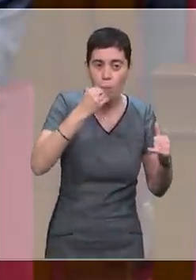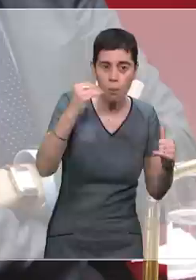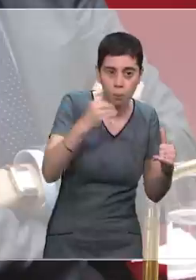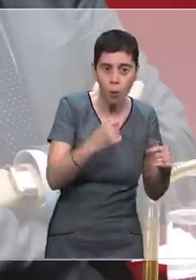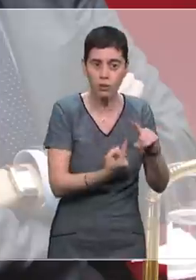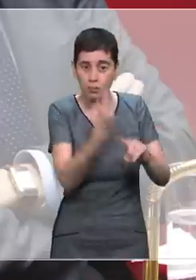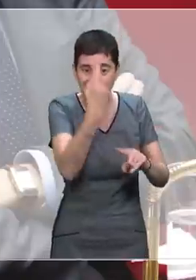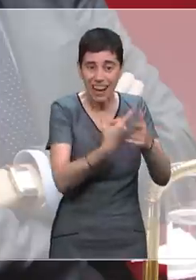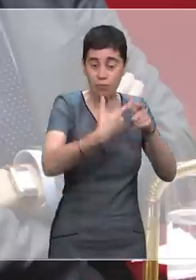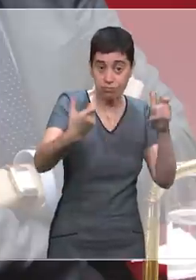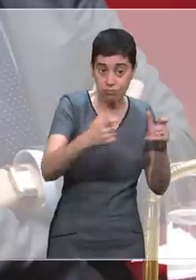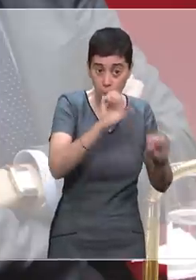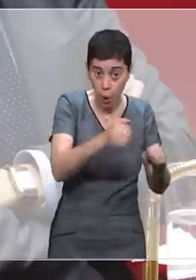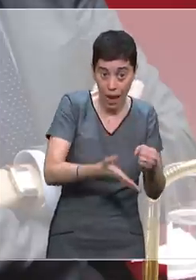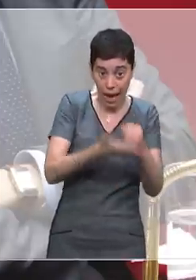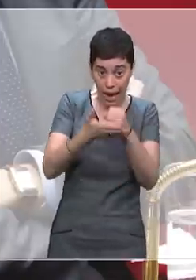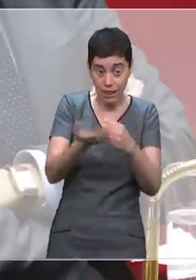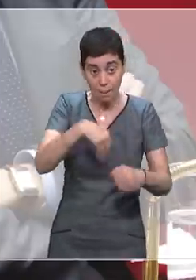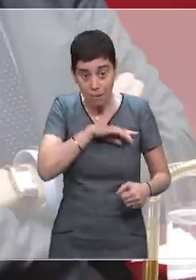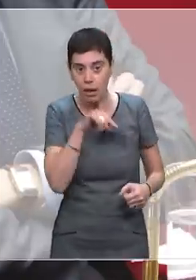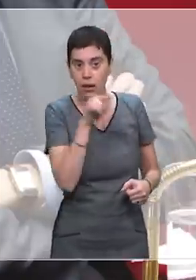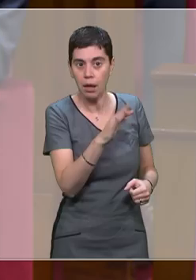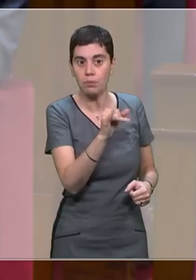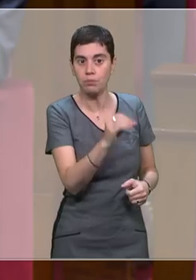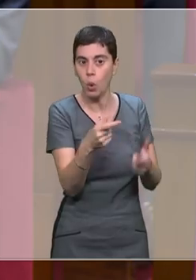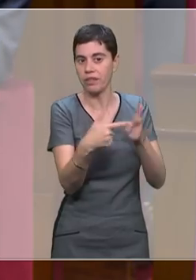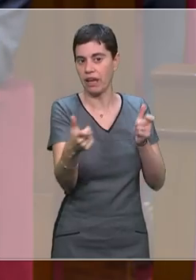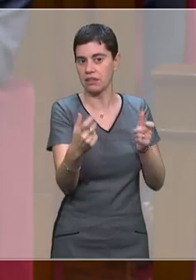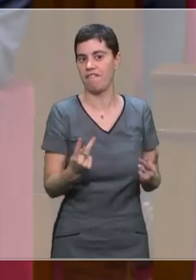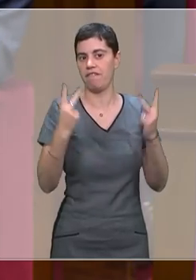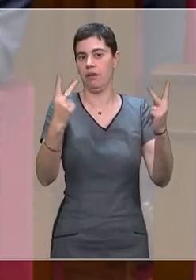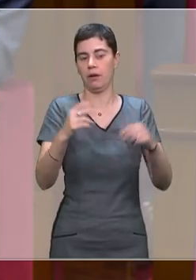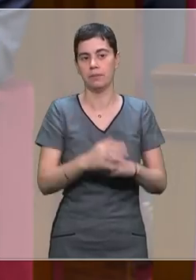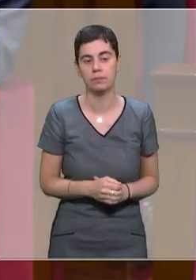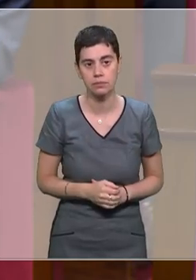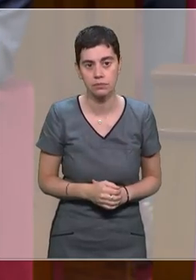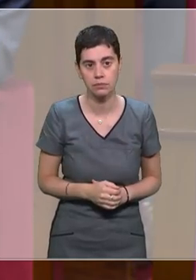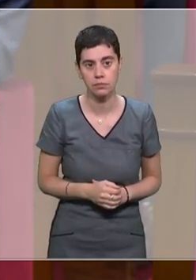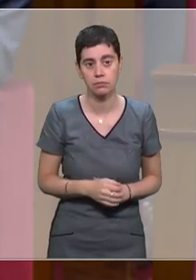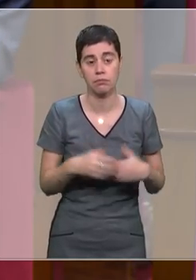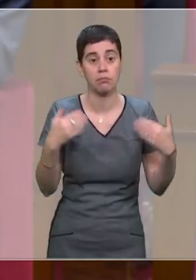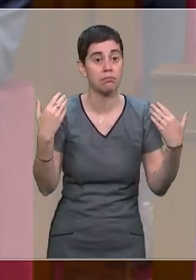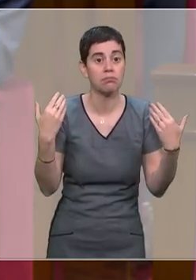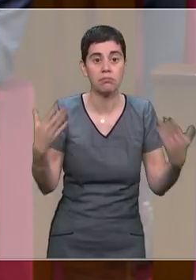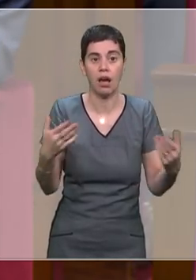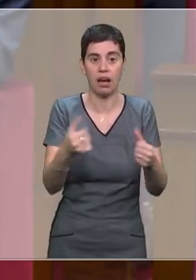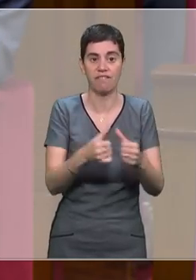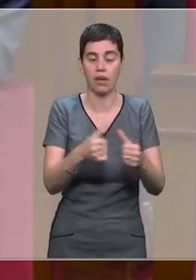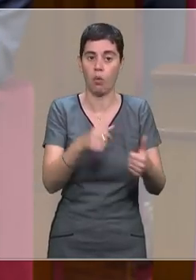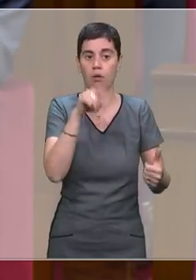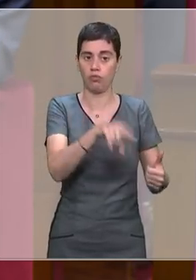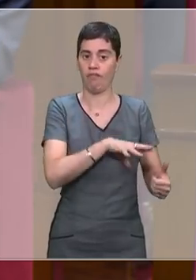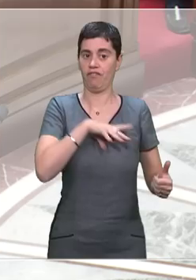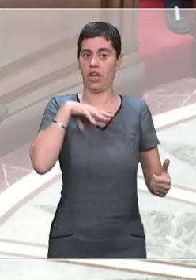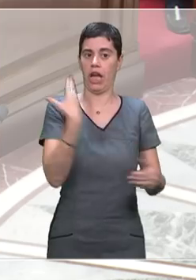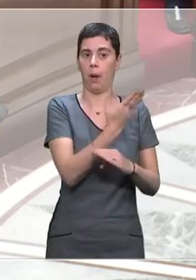spatiale, un joyau mondial de la biodiversité. Des trophées qu'il ne suffit pas de brandir